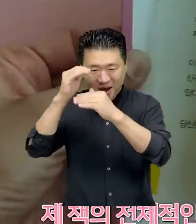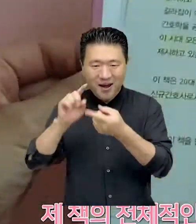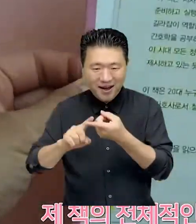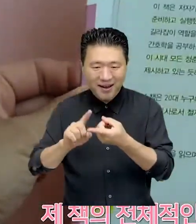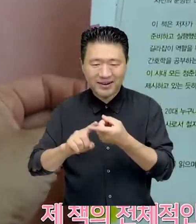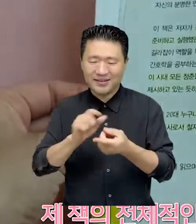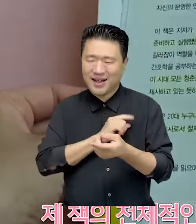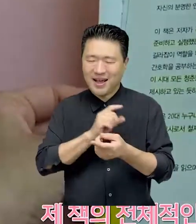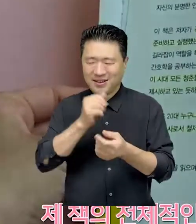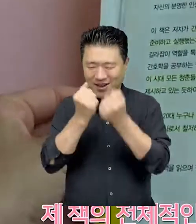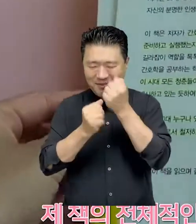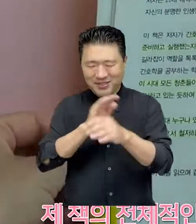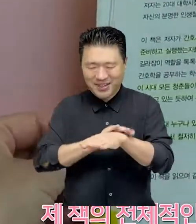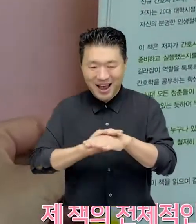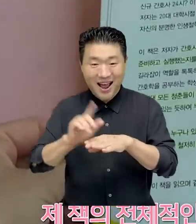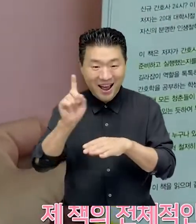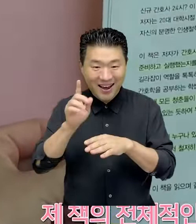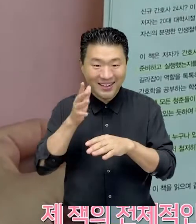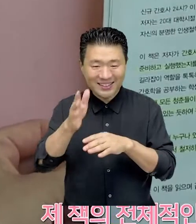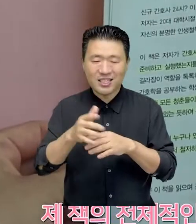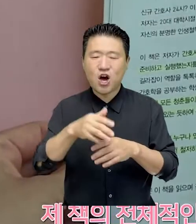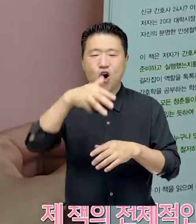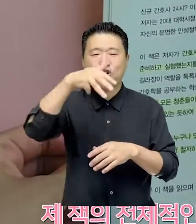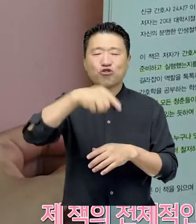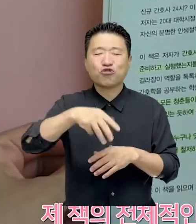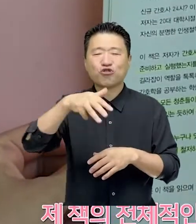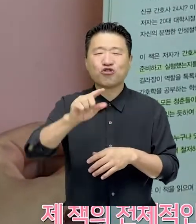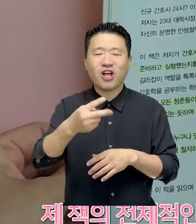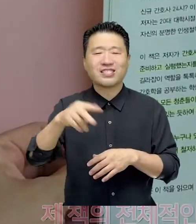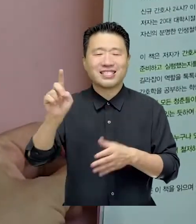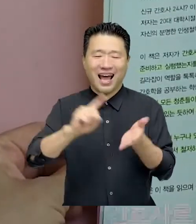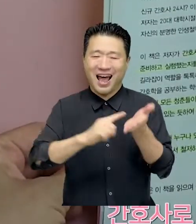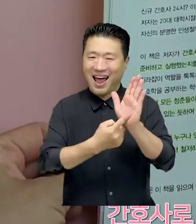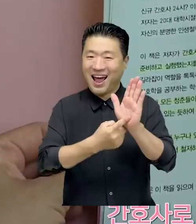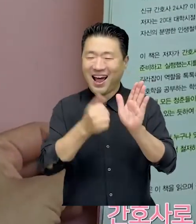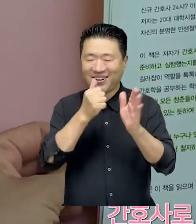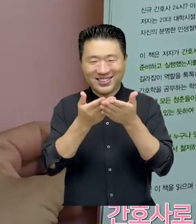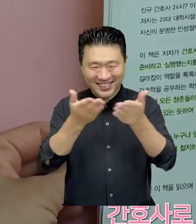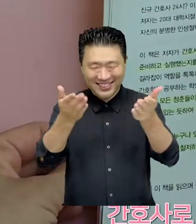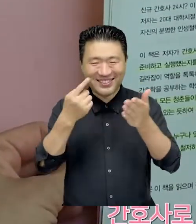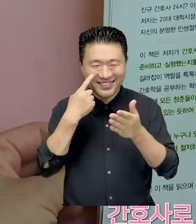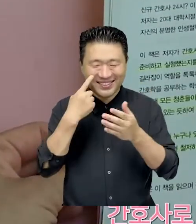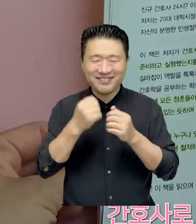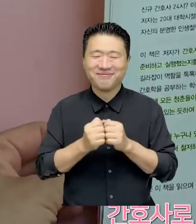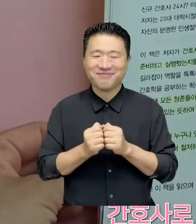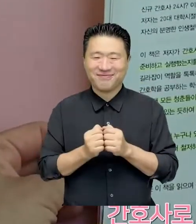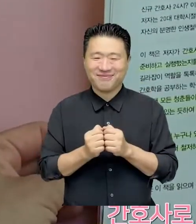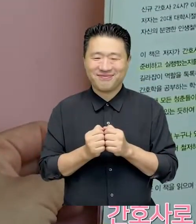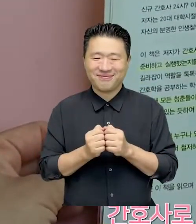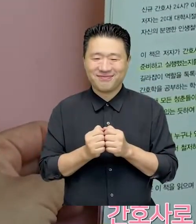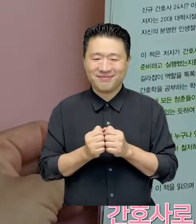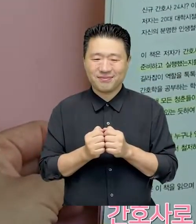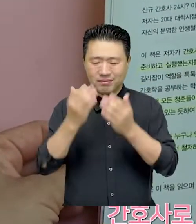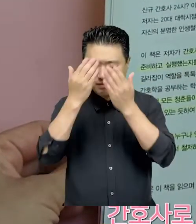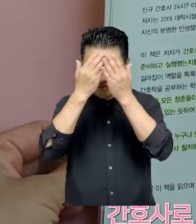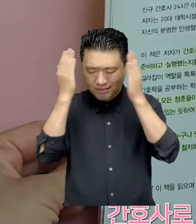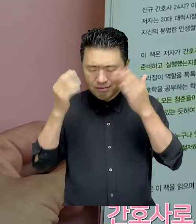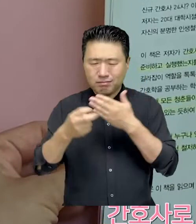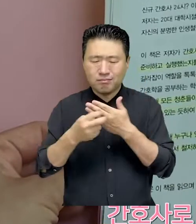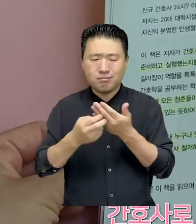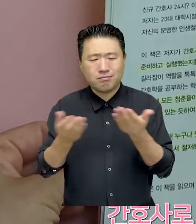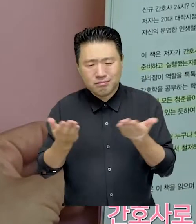대해서 가장 잘 설명해 주시고 있는 것이 이 추천사라는 생각이 들어서 소개를 해드립니다.